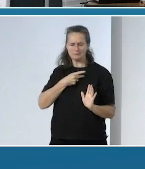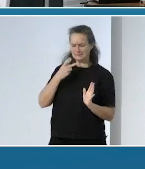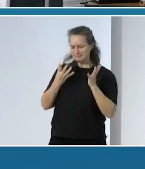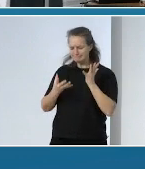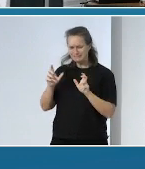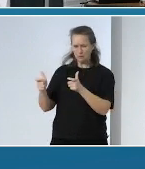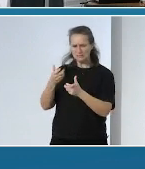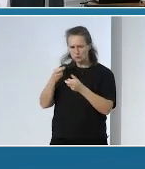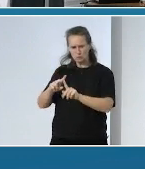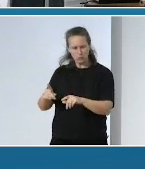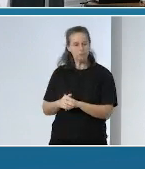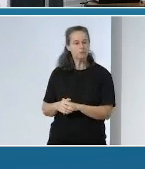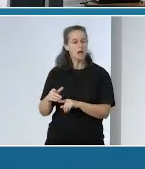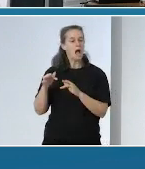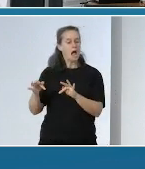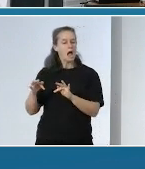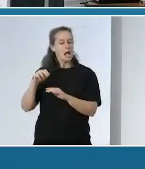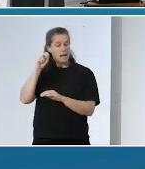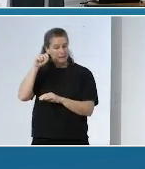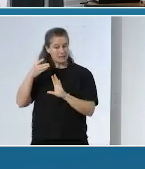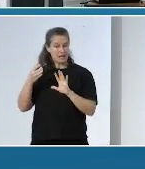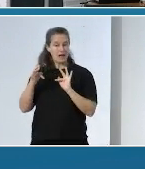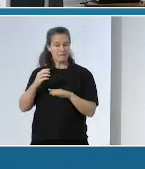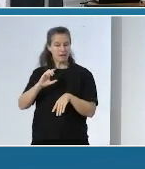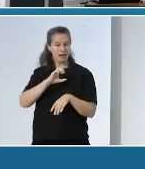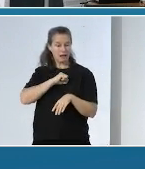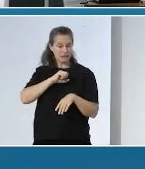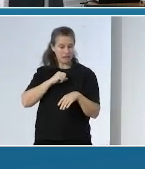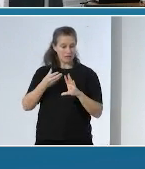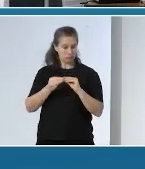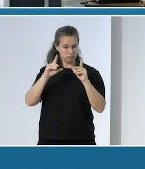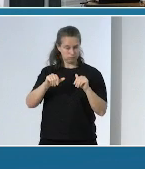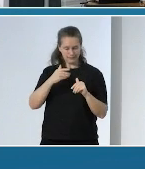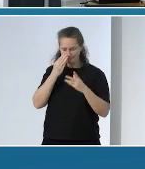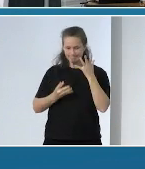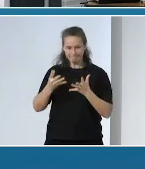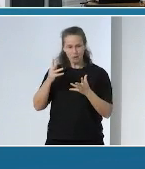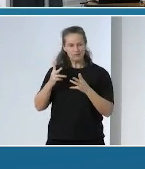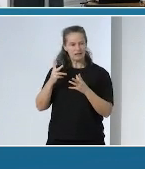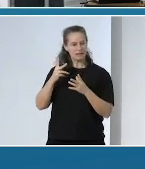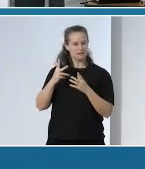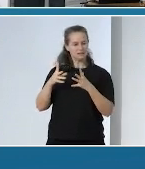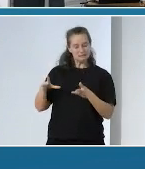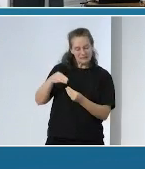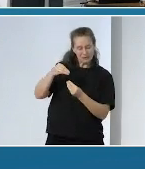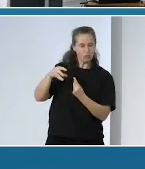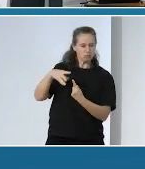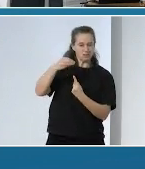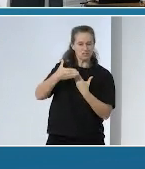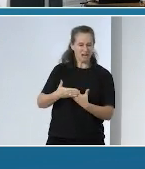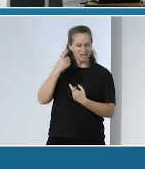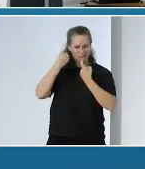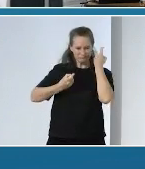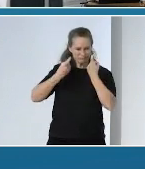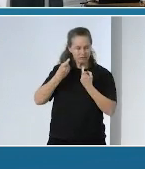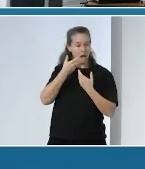Émilie, elle a aussi une atteinte cardiaque. Donc du coup, on se questionne aussi autour de l'existence d'un syndrome charge.